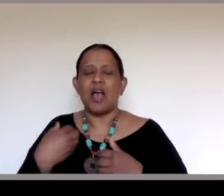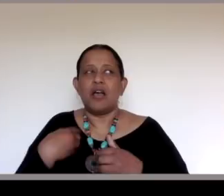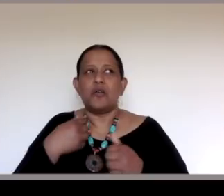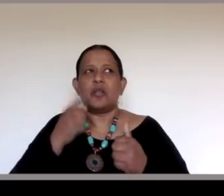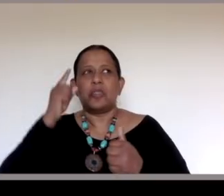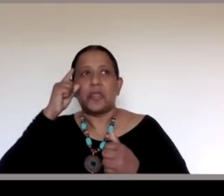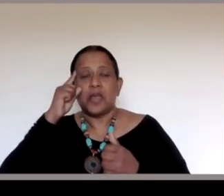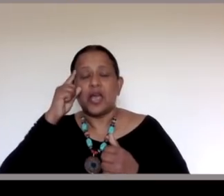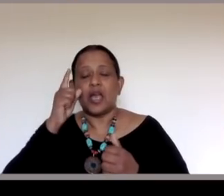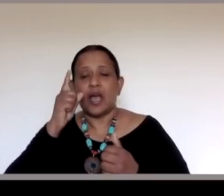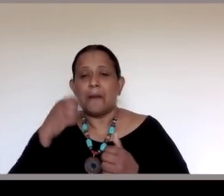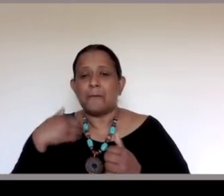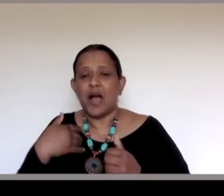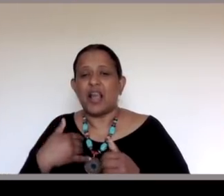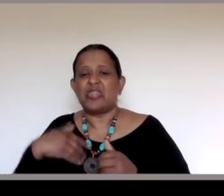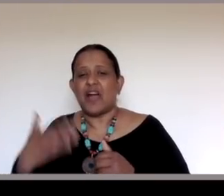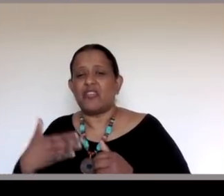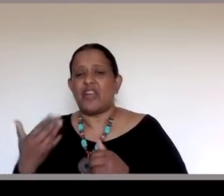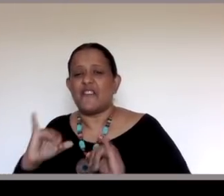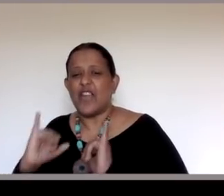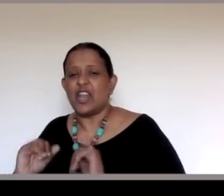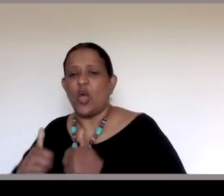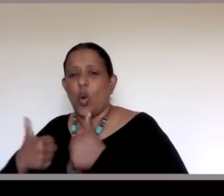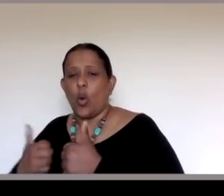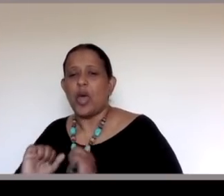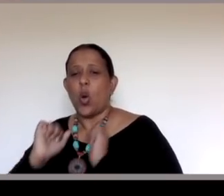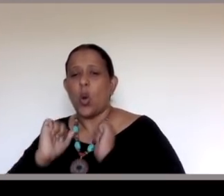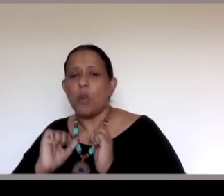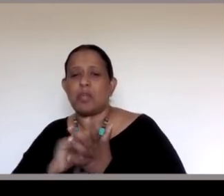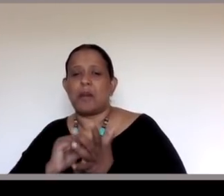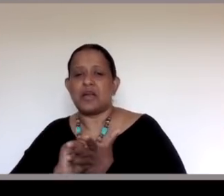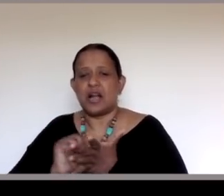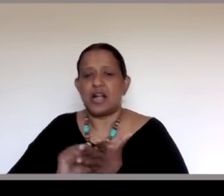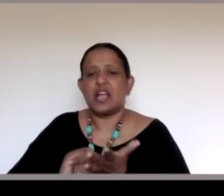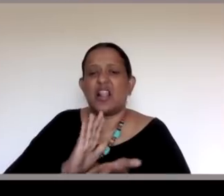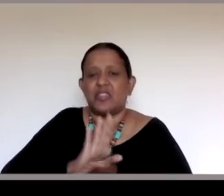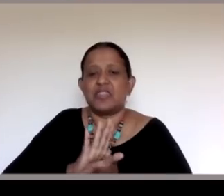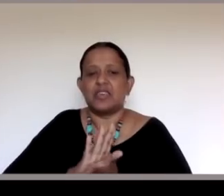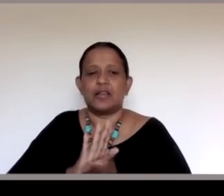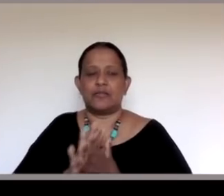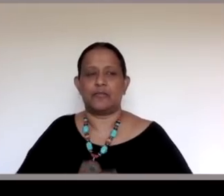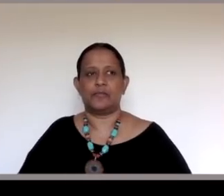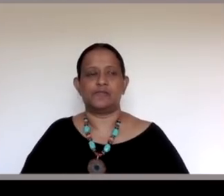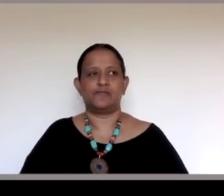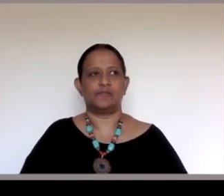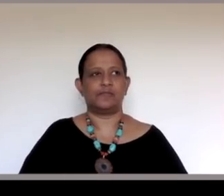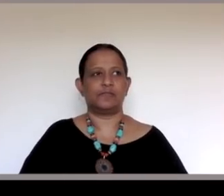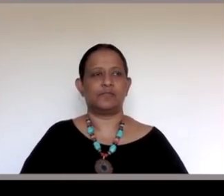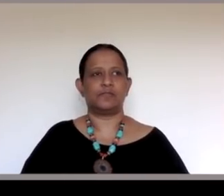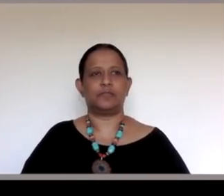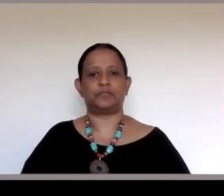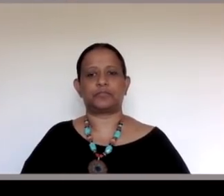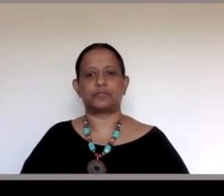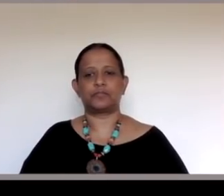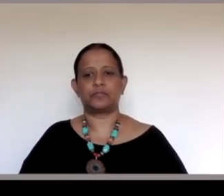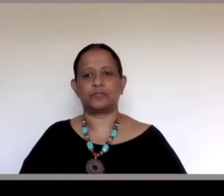ஹரி சமர்த்தாய் வேறதி பெண்வாதென்ற சமாட வேறதி நேத்துக்கோட்டார் திருமணம் முடித்தவர்கள் மிகவும் திறமைசாலிகள் அங்கே